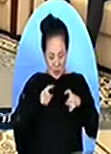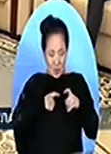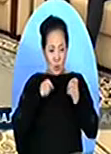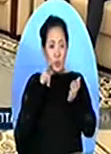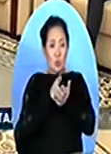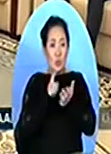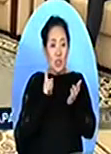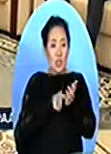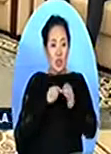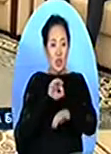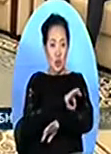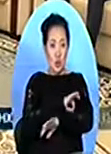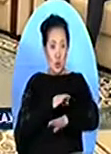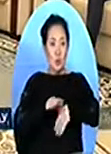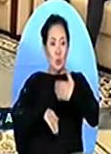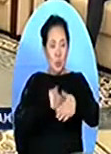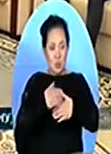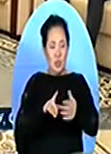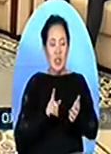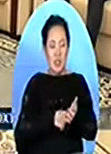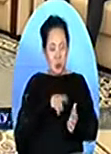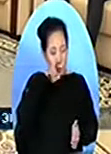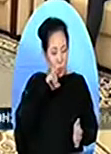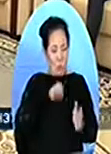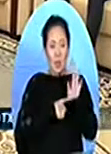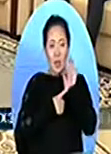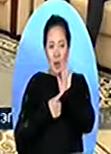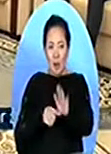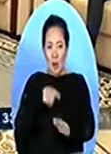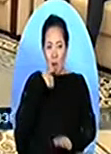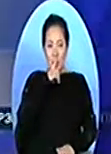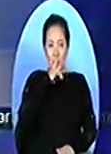төслүүдийг үргэлжлүүлэн хэрэгжүүлэх сонирхолтой байгаагаа илэрхийлсэн юм.